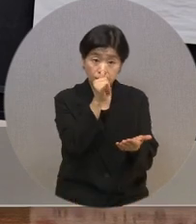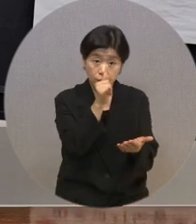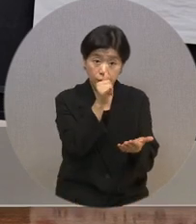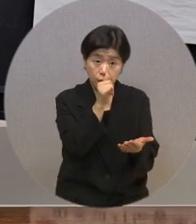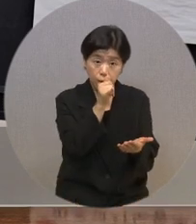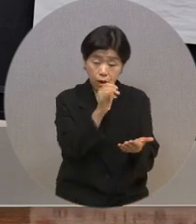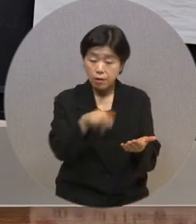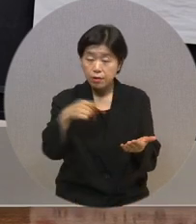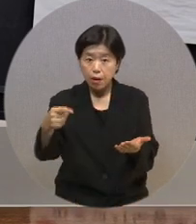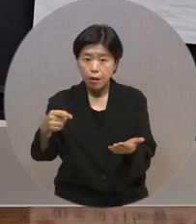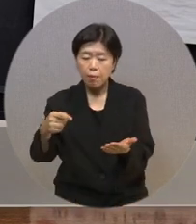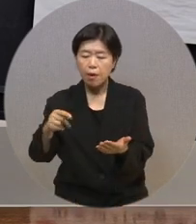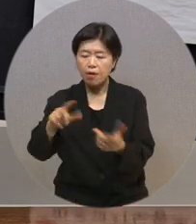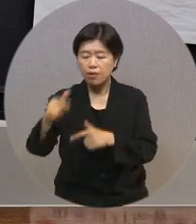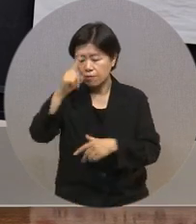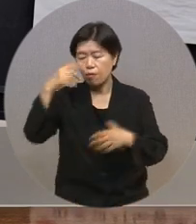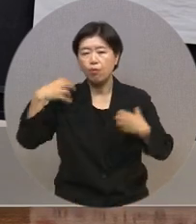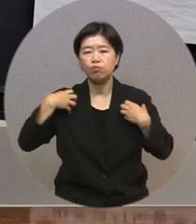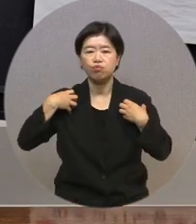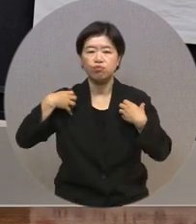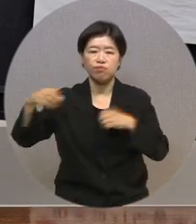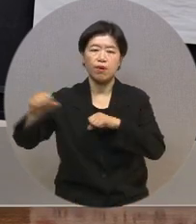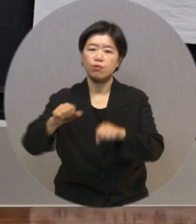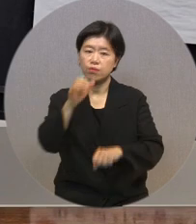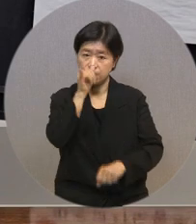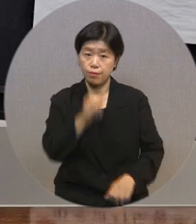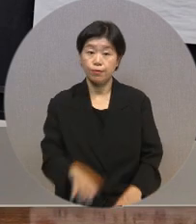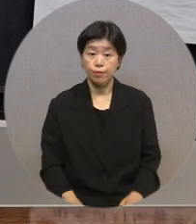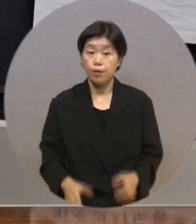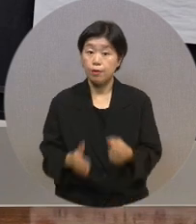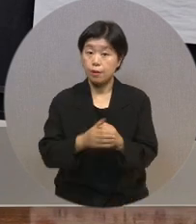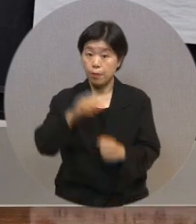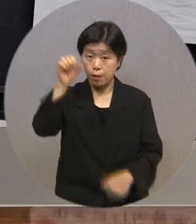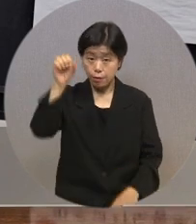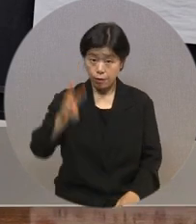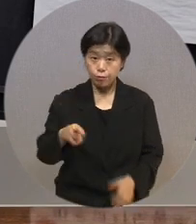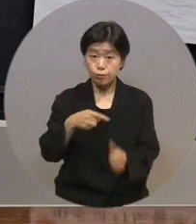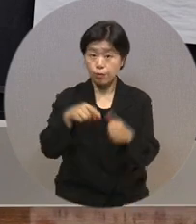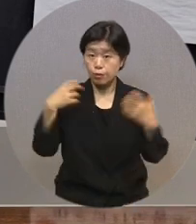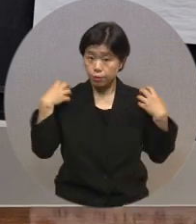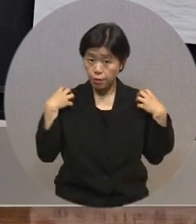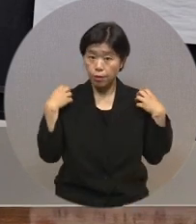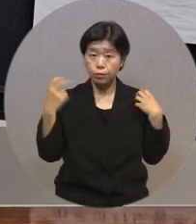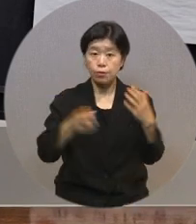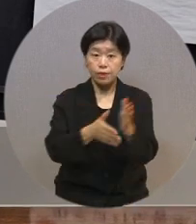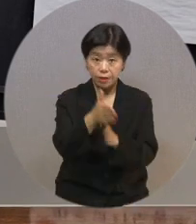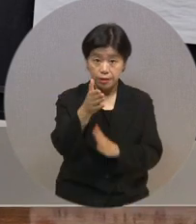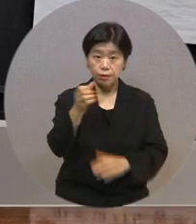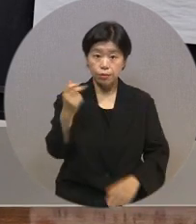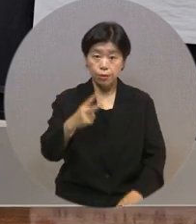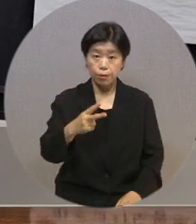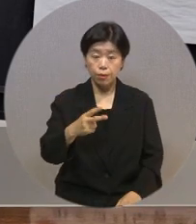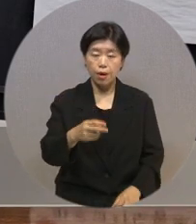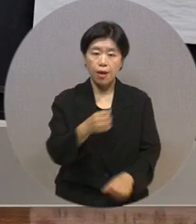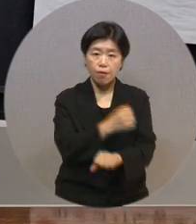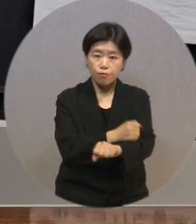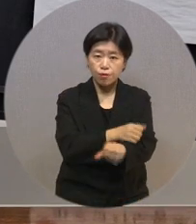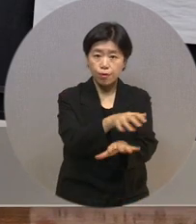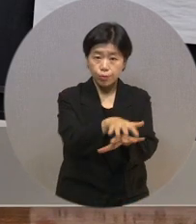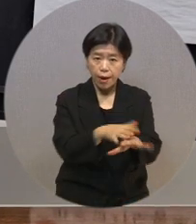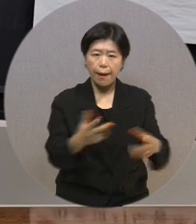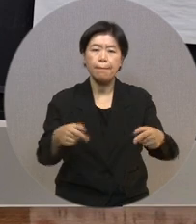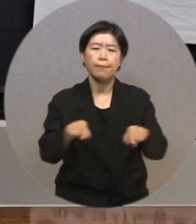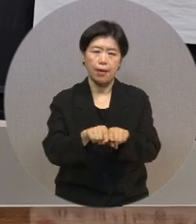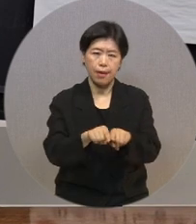교육청도 움직이고 시도 움직이고 하는 것 같습니다. 그래서 광주교육청과 시와 노동조합이 같이